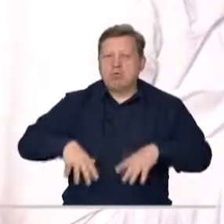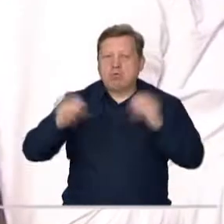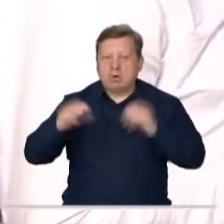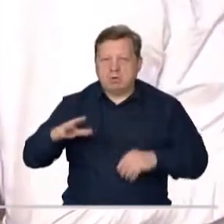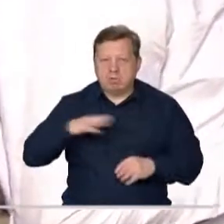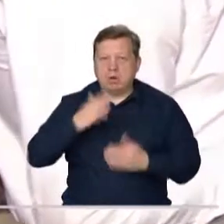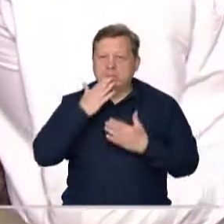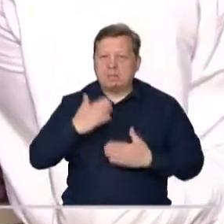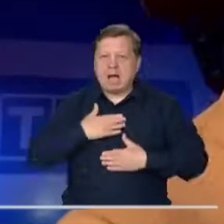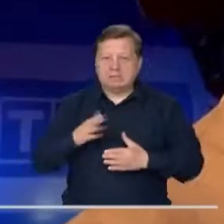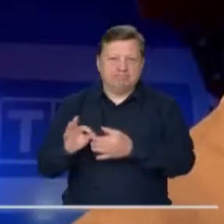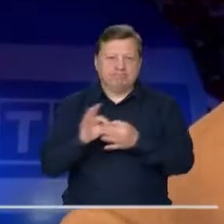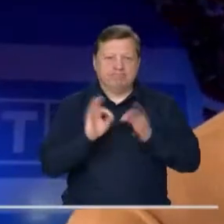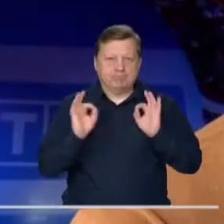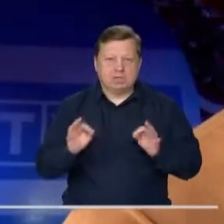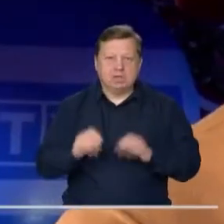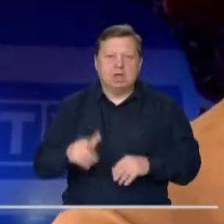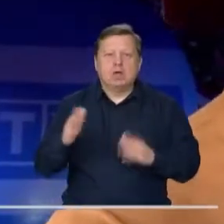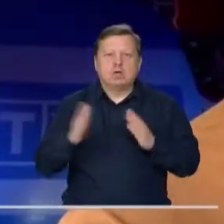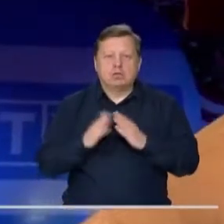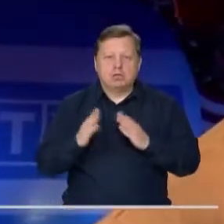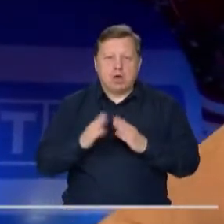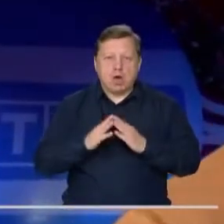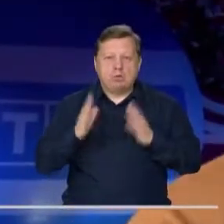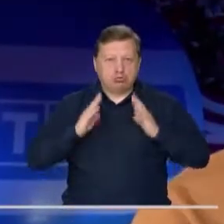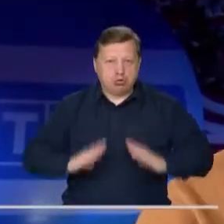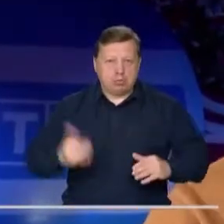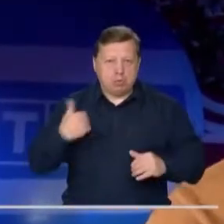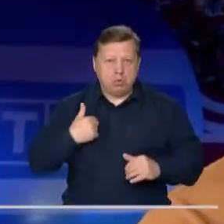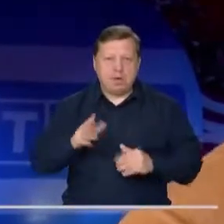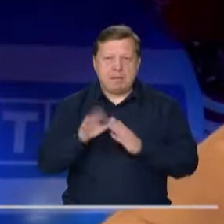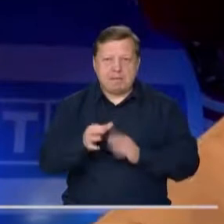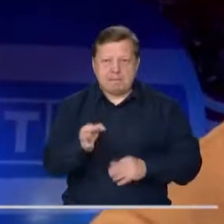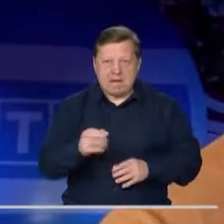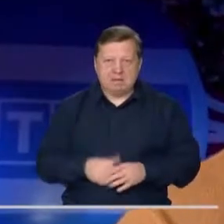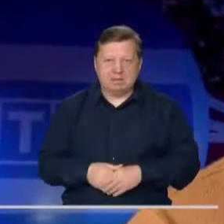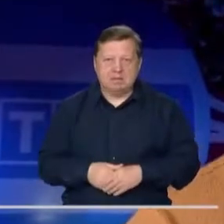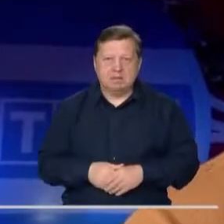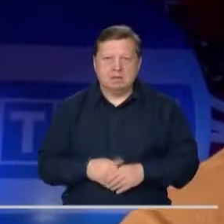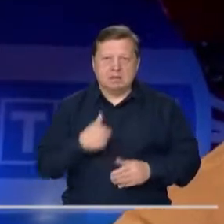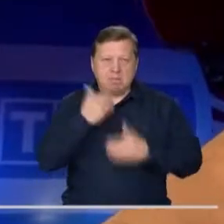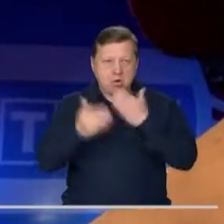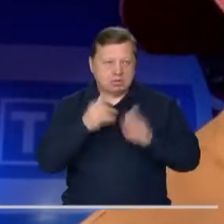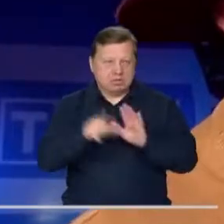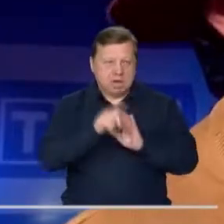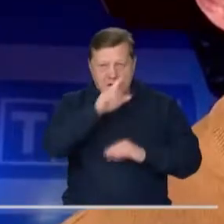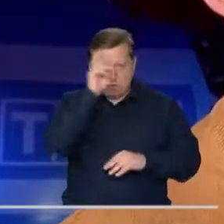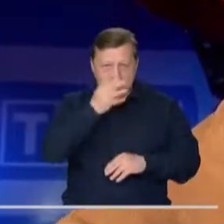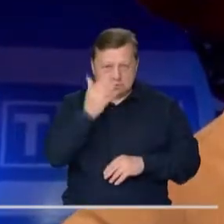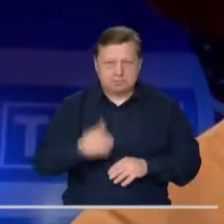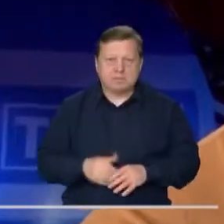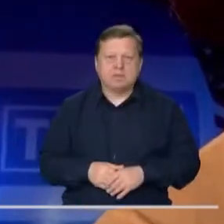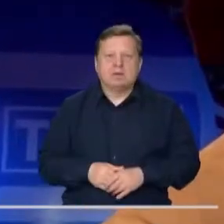wspólne pasje. Byliśmy wychowani w skromnym domu, w małej miejscowości. Serdecznie z tego miejsca pozdrawiamy Bogoniowice, nasze rodzinne w